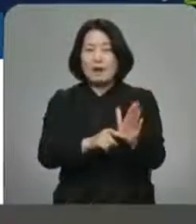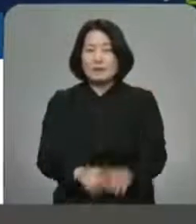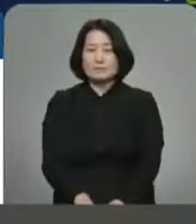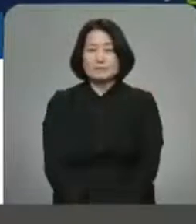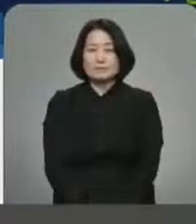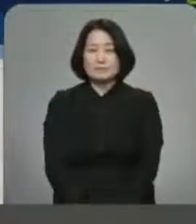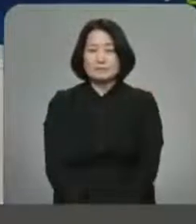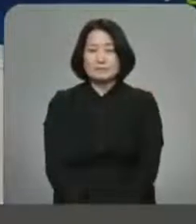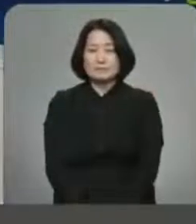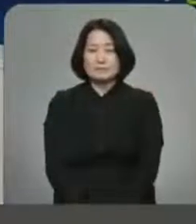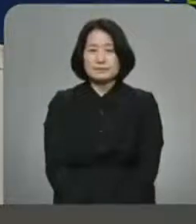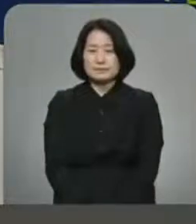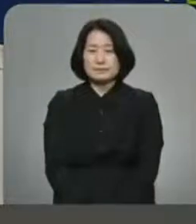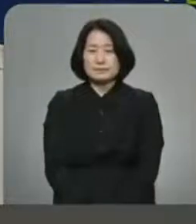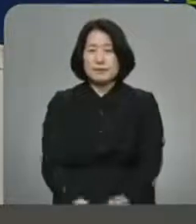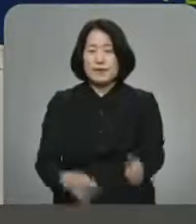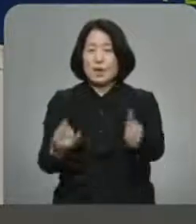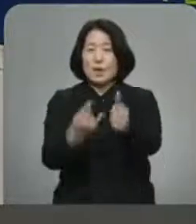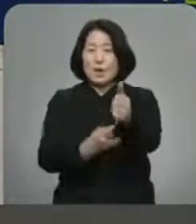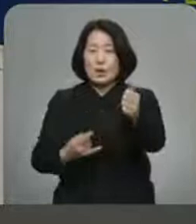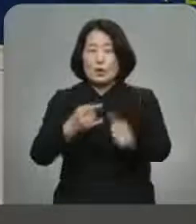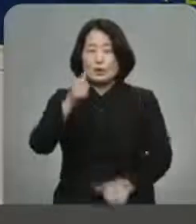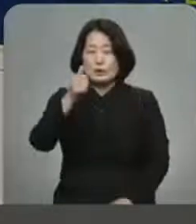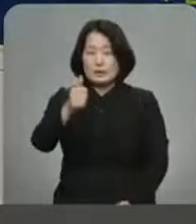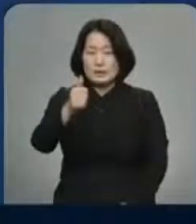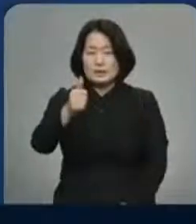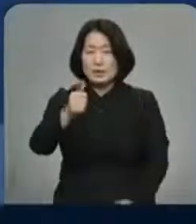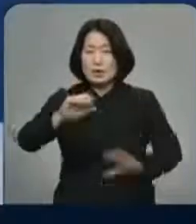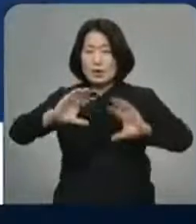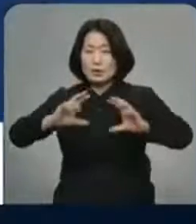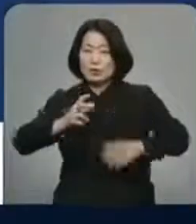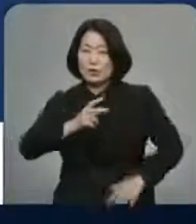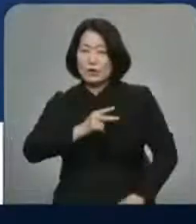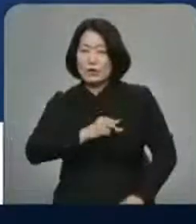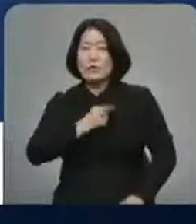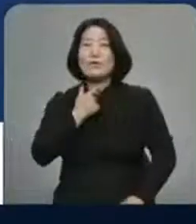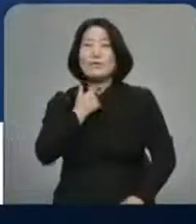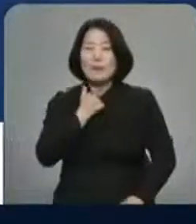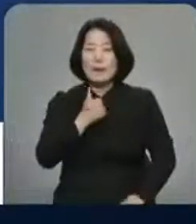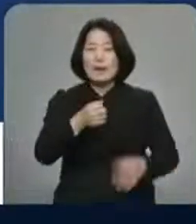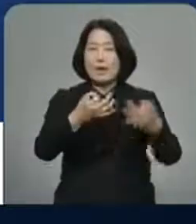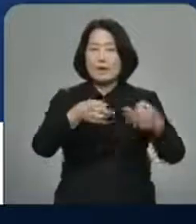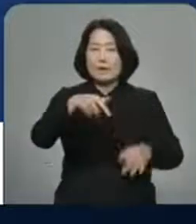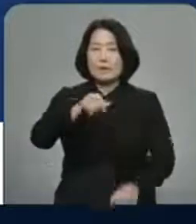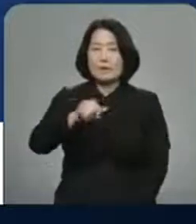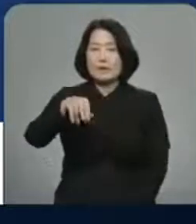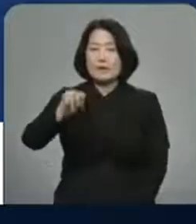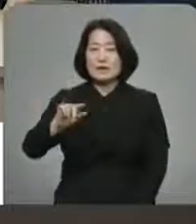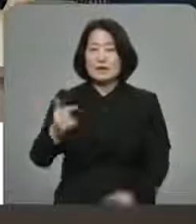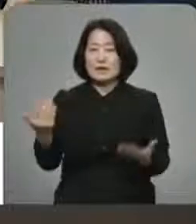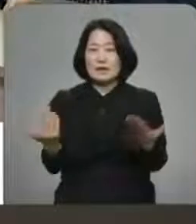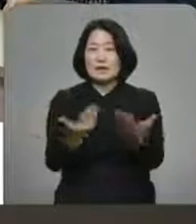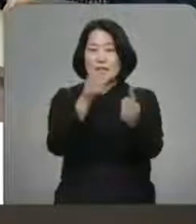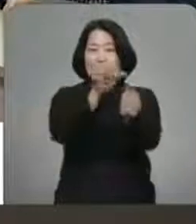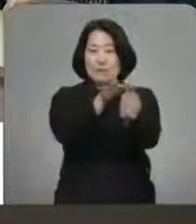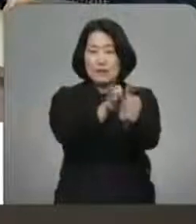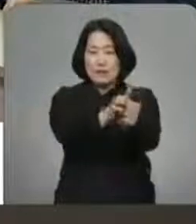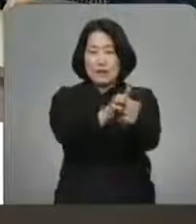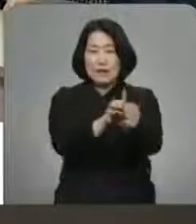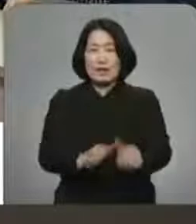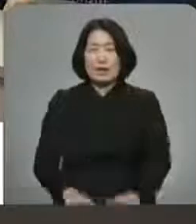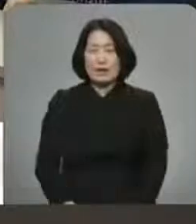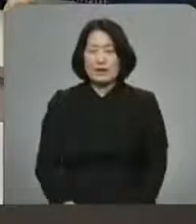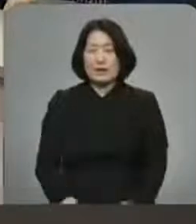바랍니다. 인수위원장에는 재선 국회의원 출신의 김기선 전 의원이 선임됐습니다. 아직 위원